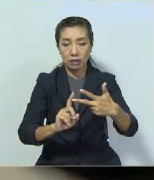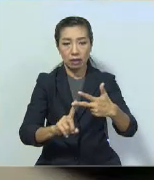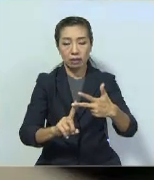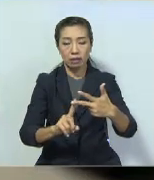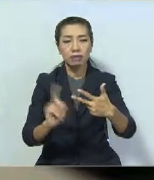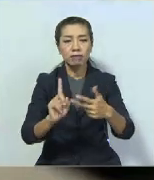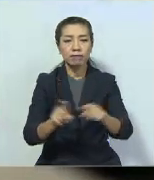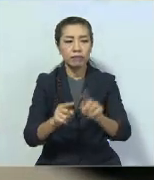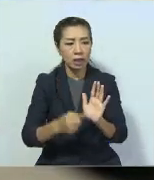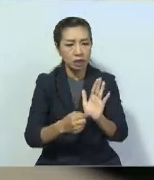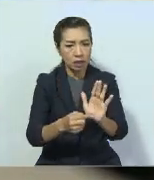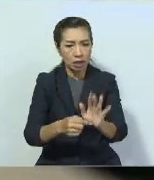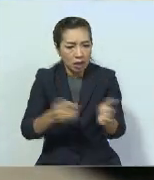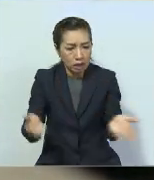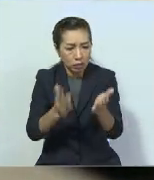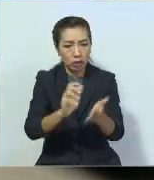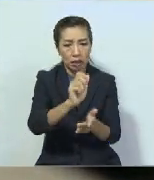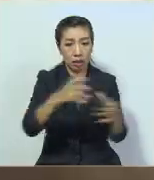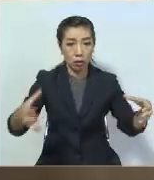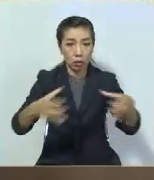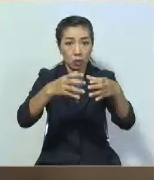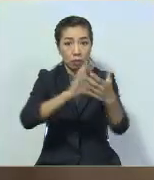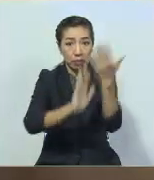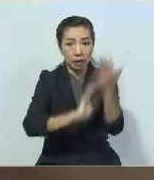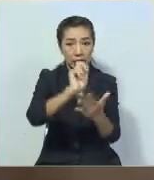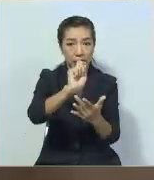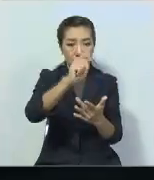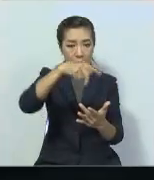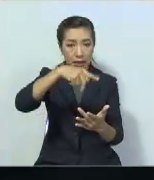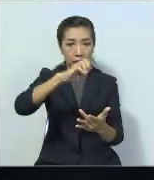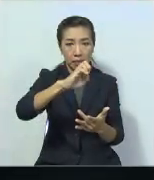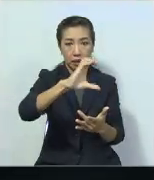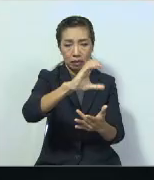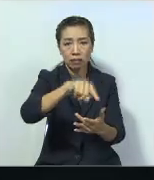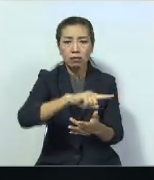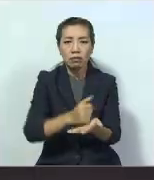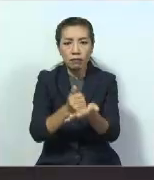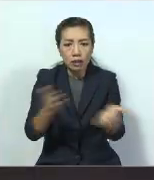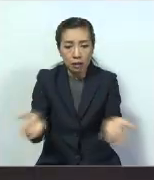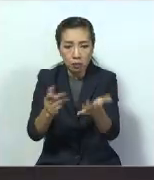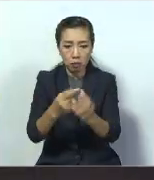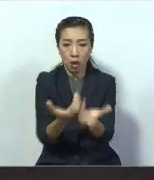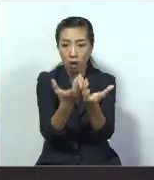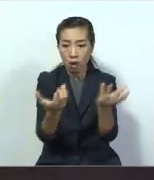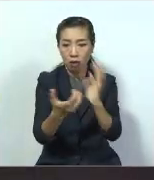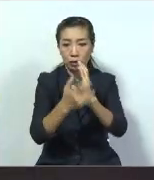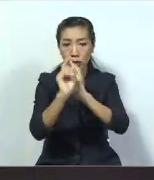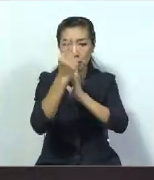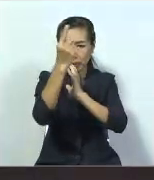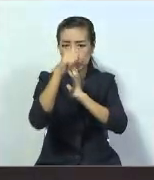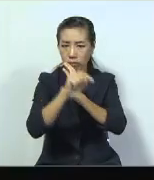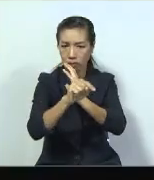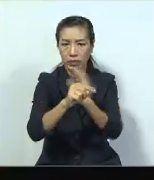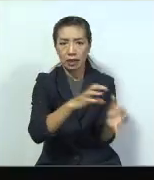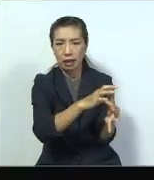ครับก็มีการเสนอให้ผลักดันให้เอเปกมีบทบาทนำในการขับเคลื่อนการใช้ประโยชน์จากนวัตกรรมและเทคโนโ